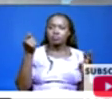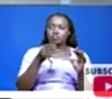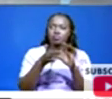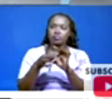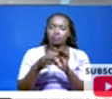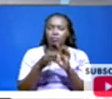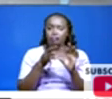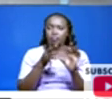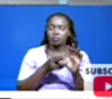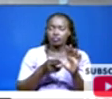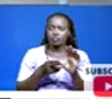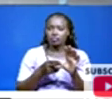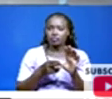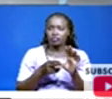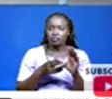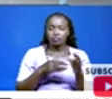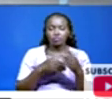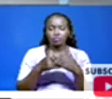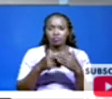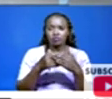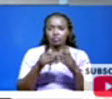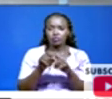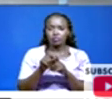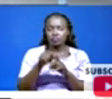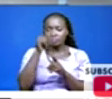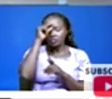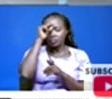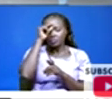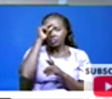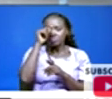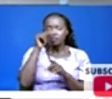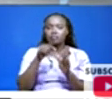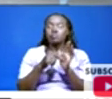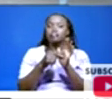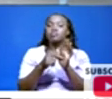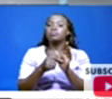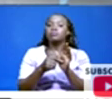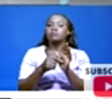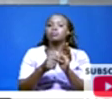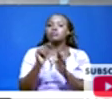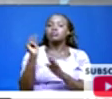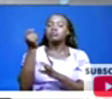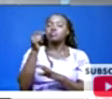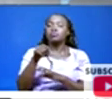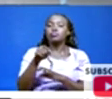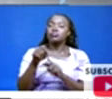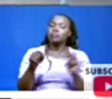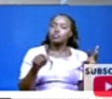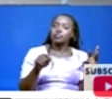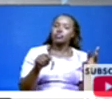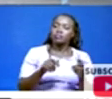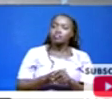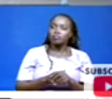ama kushirikiana kwa karibu na serikali ya kitaifa ulikithiri kwenye maadhimisho ya siku ya Jamhuri huko magharibi mwa Kenya.